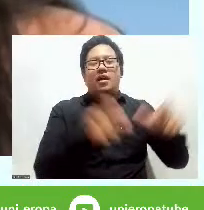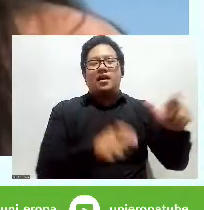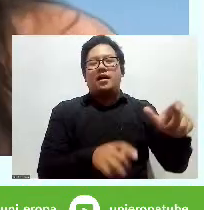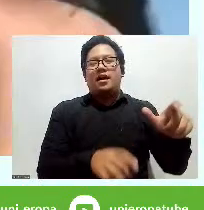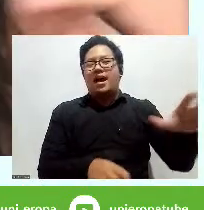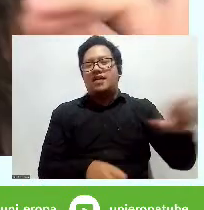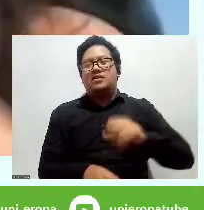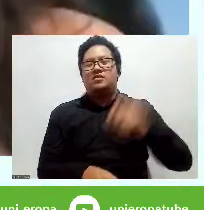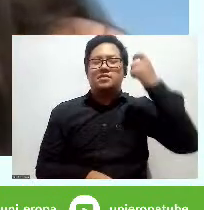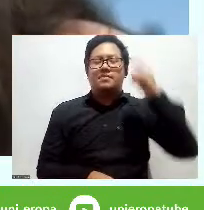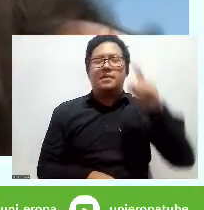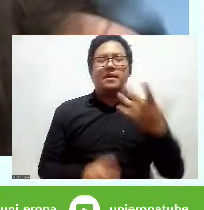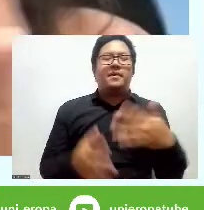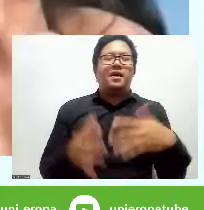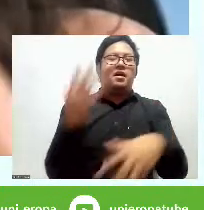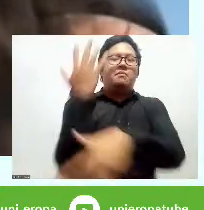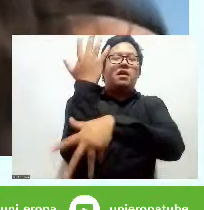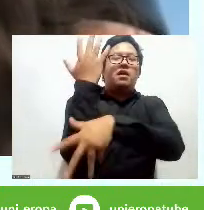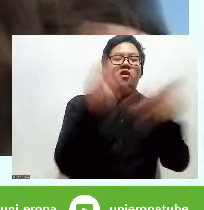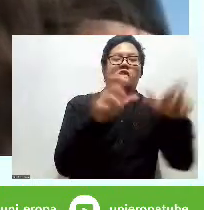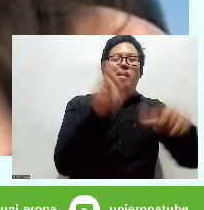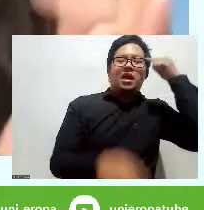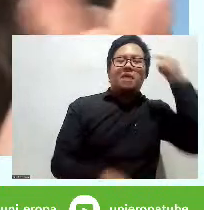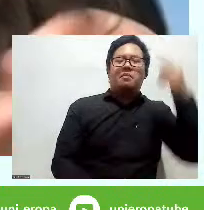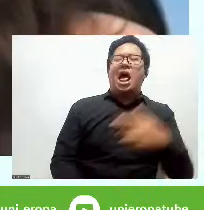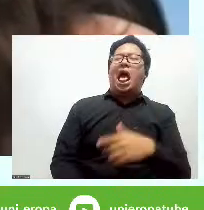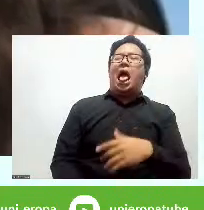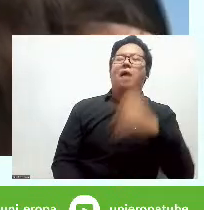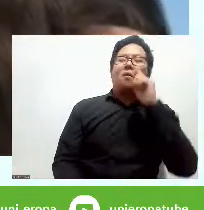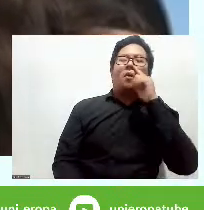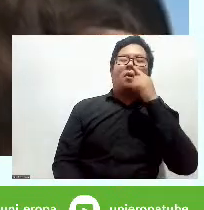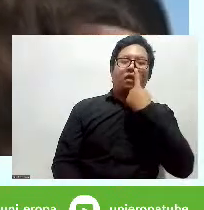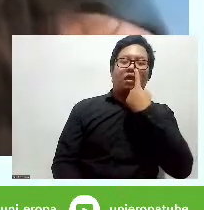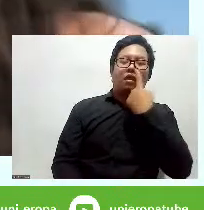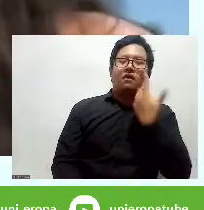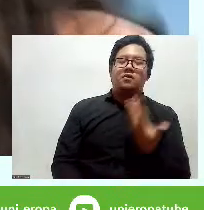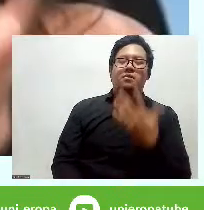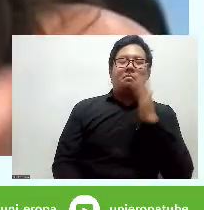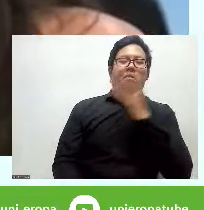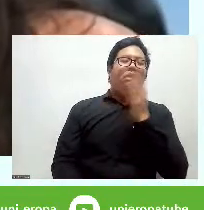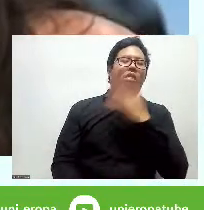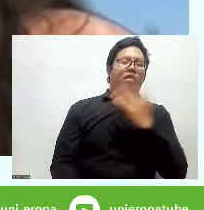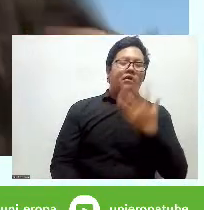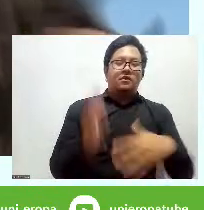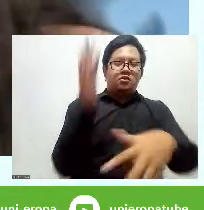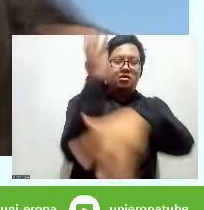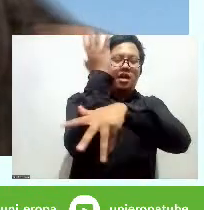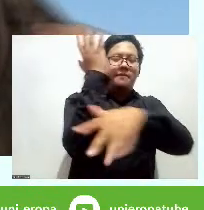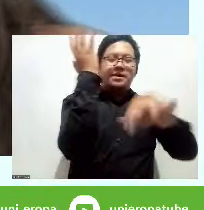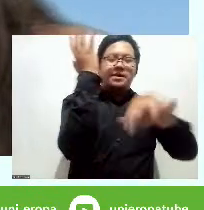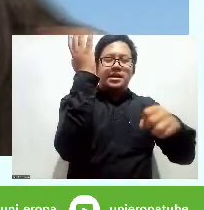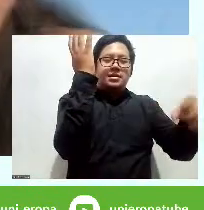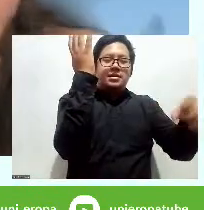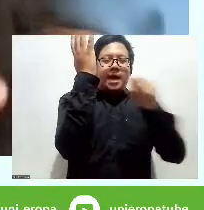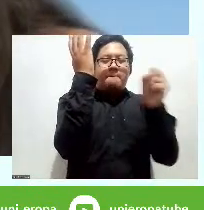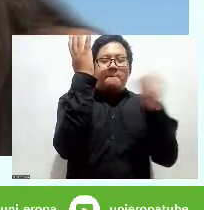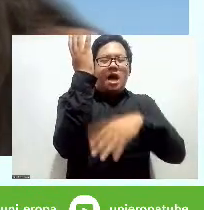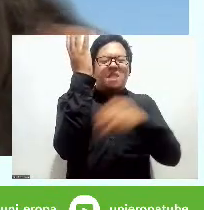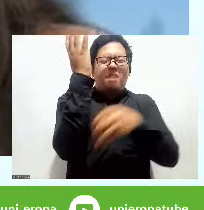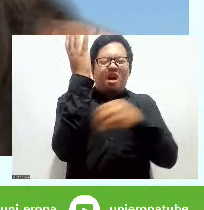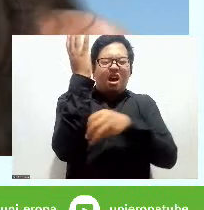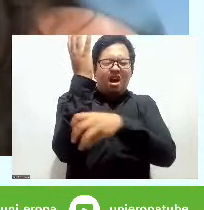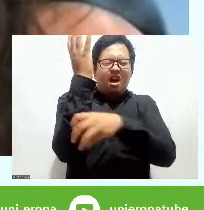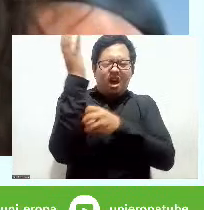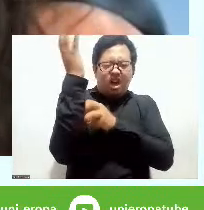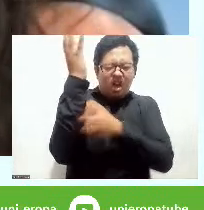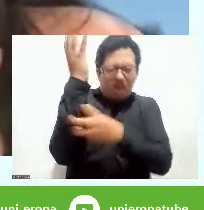becek bau panas pasti ada sampah nggak bagus untuk difoto tapi sekarang karena